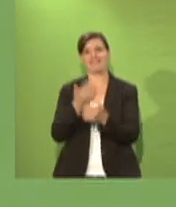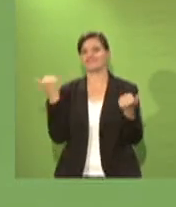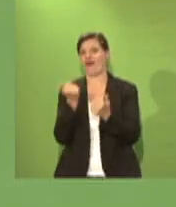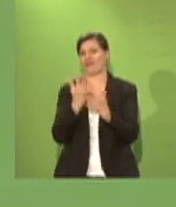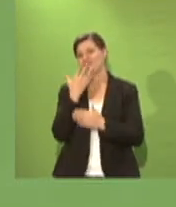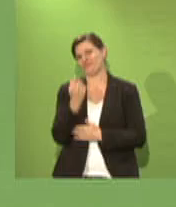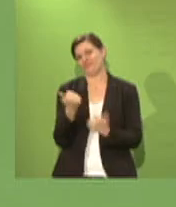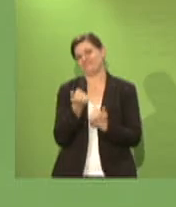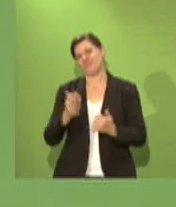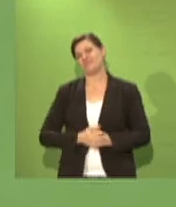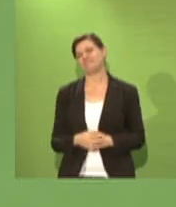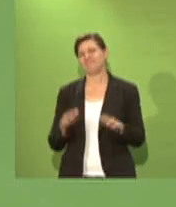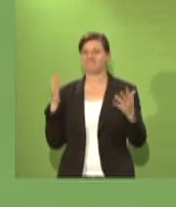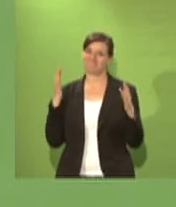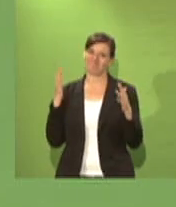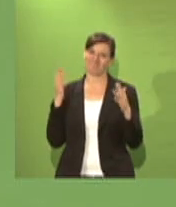Erkenntnis.